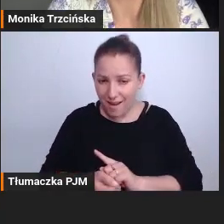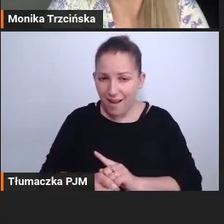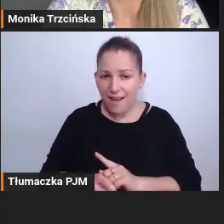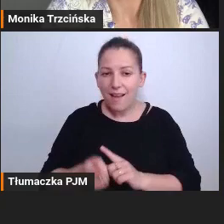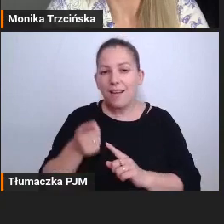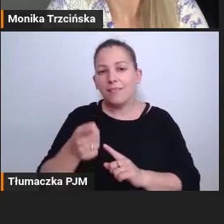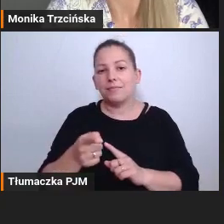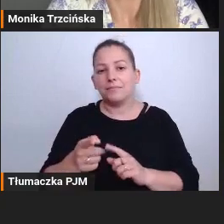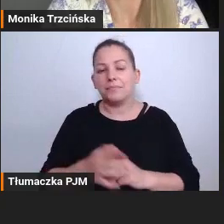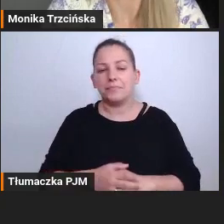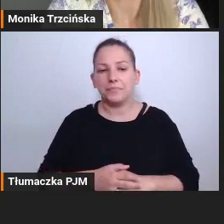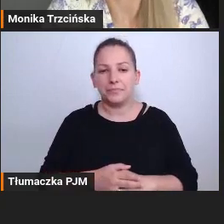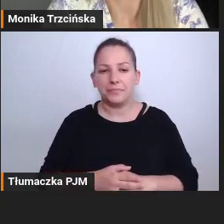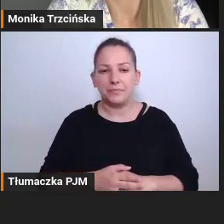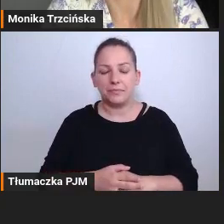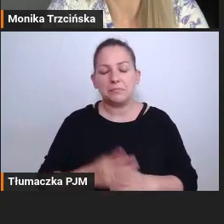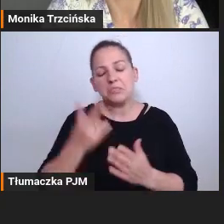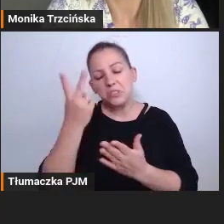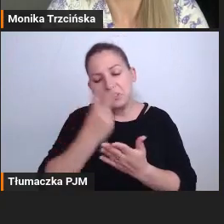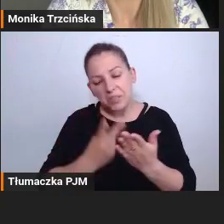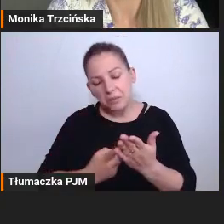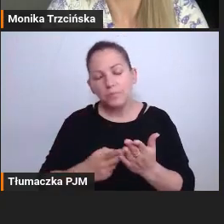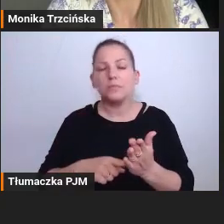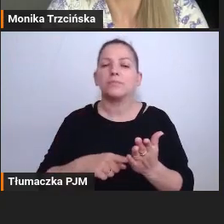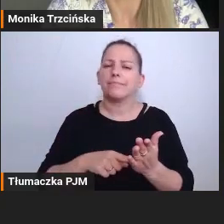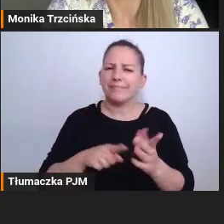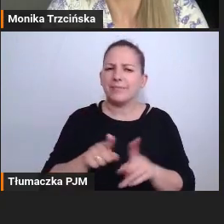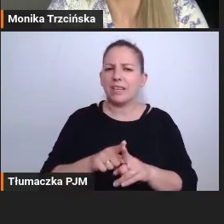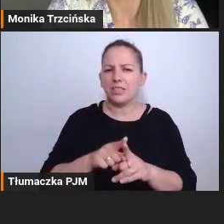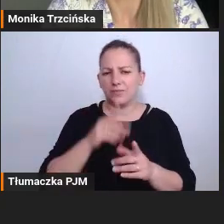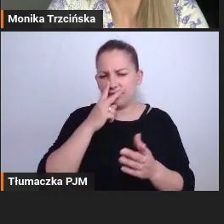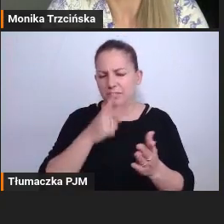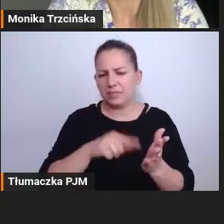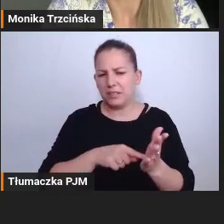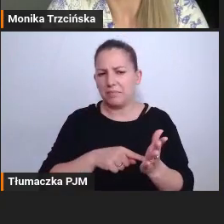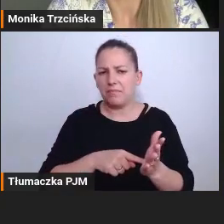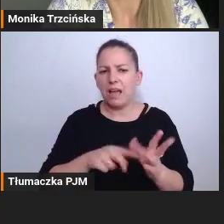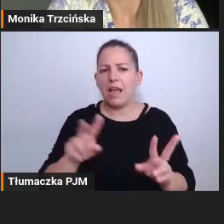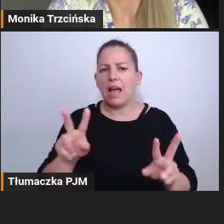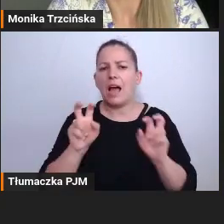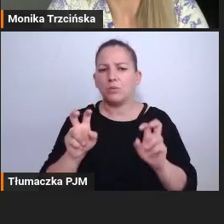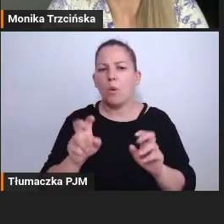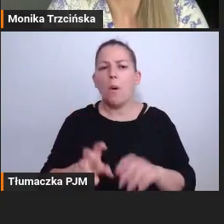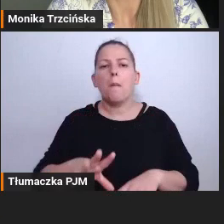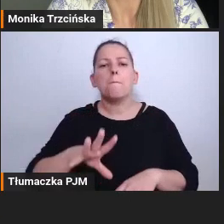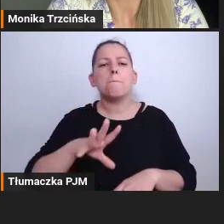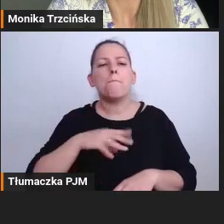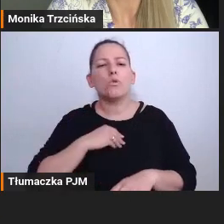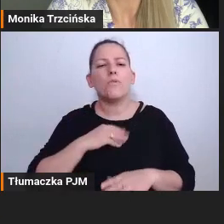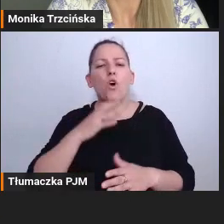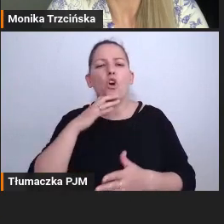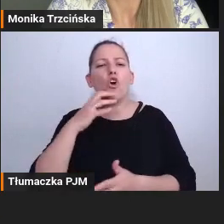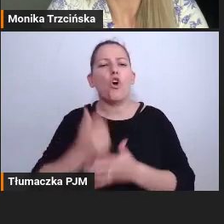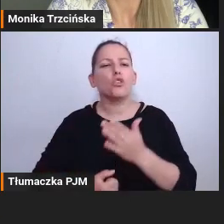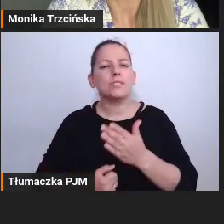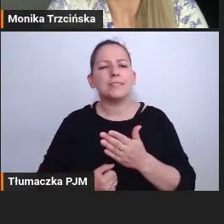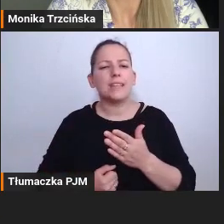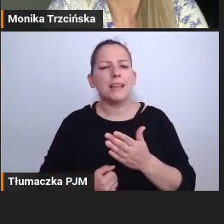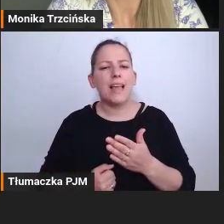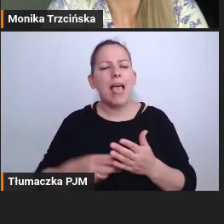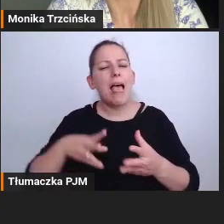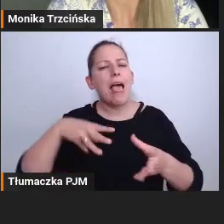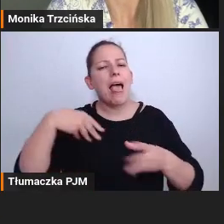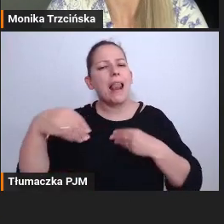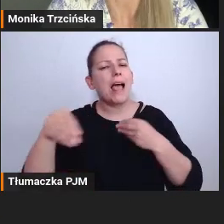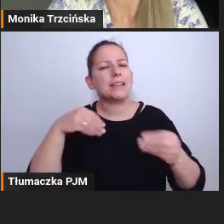prasie, czy się o nich czyta, to pojawia się też dosyć często takie hasło, możliwość korzystania z